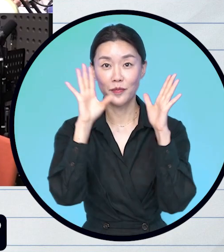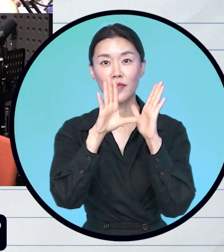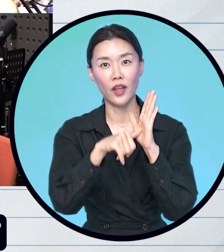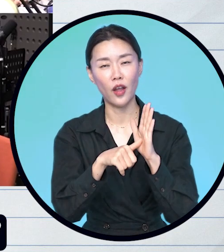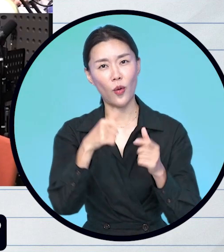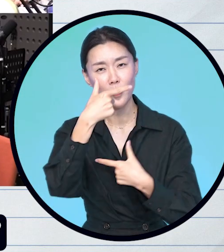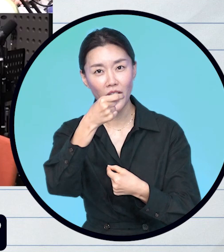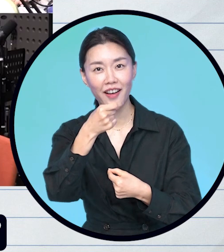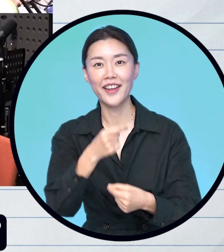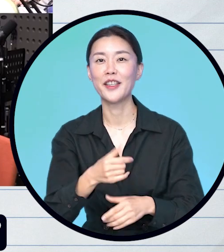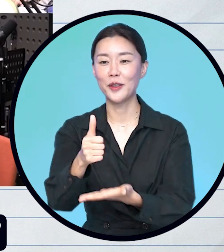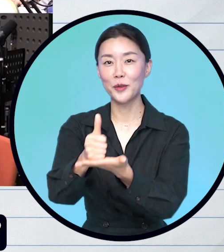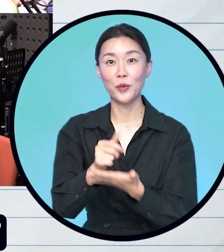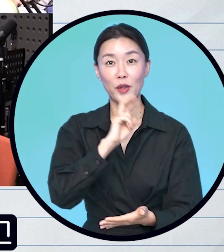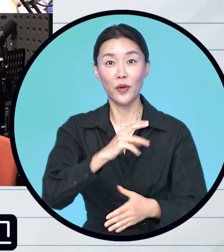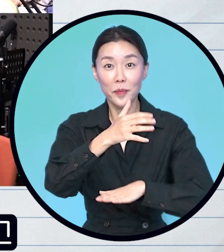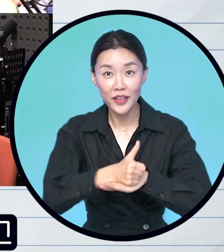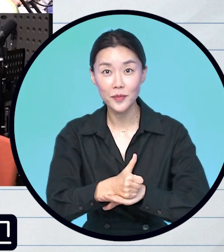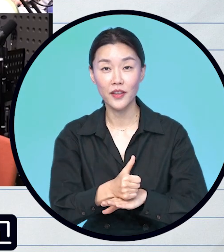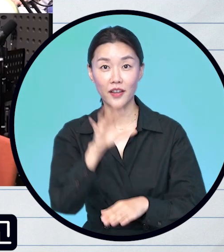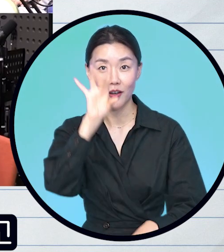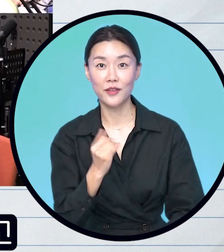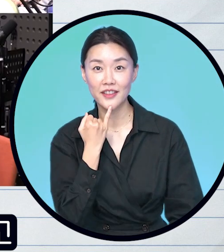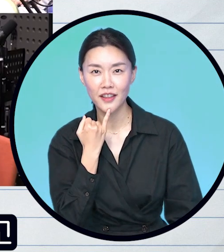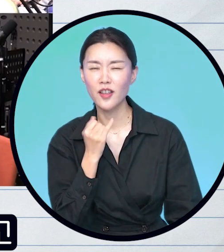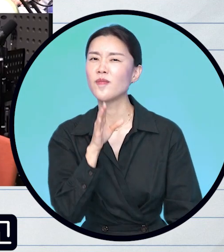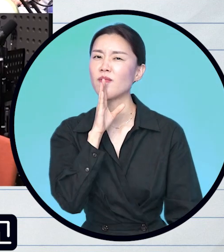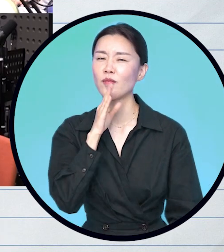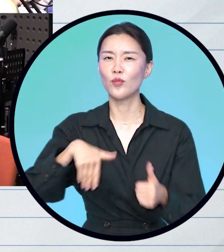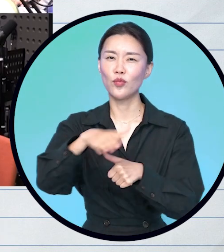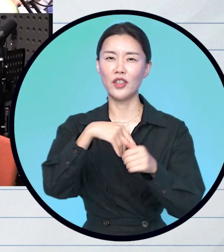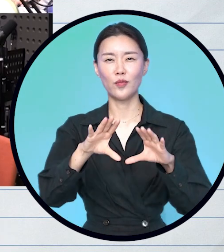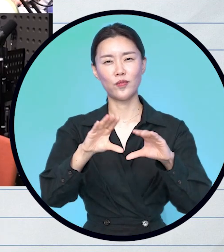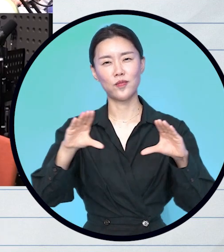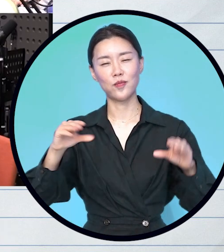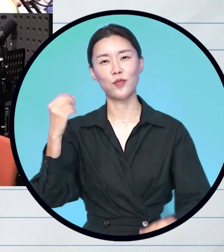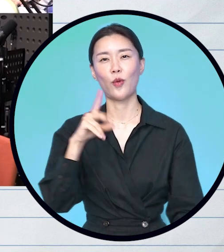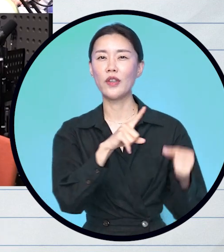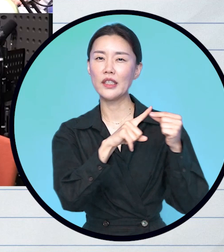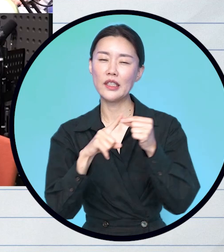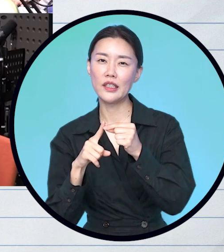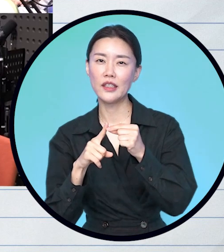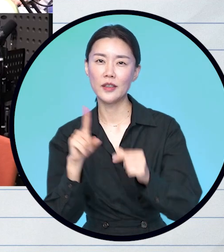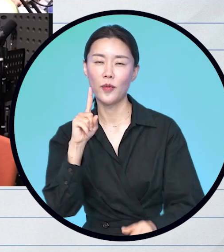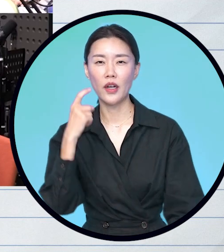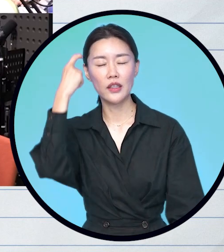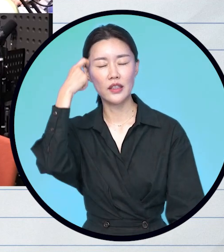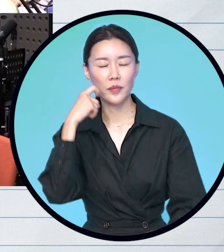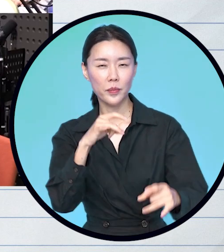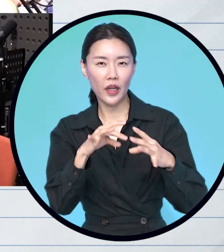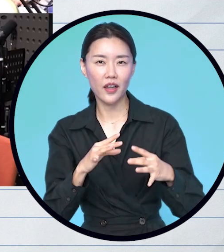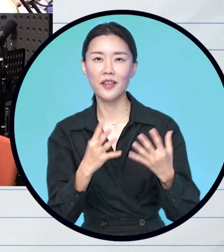네. 초대해서 끝곡으로도 어떻게 괜찮을까요? 너무 좋죠. 되게 잔잔한 분위기도 그렇고 가사적으로도 되게 뭔가 와닿는 느낌이